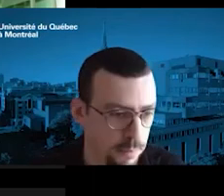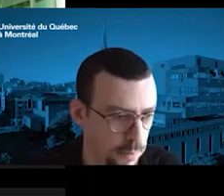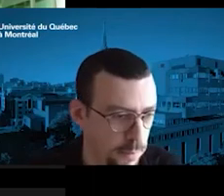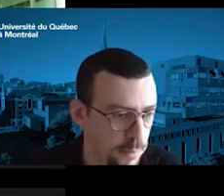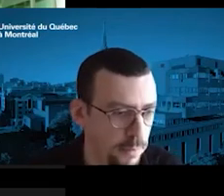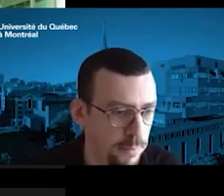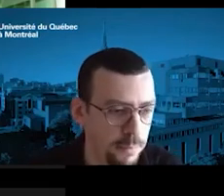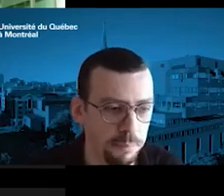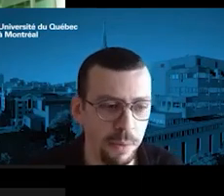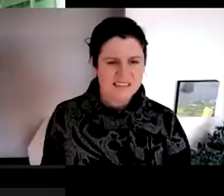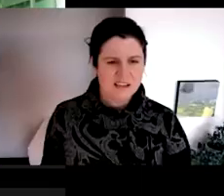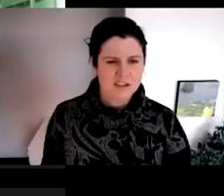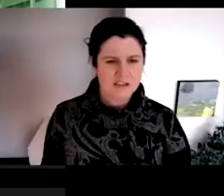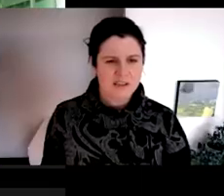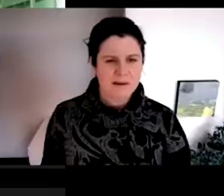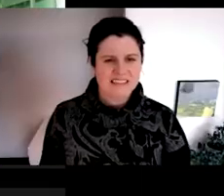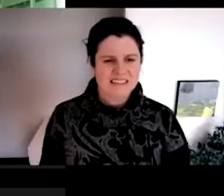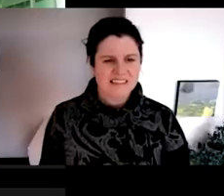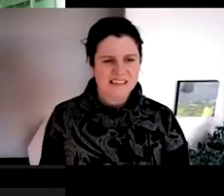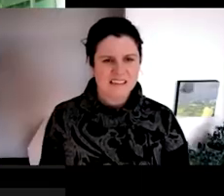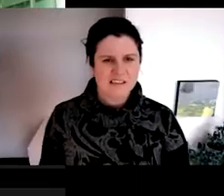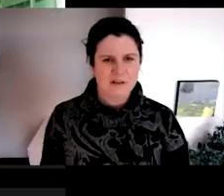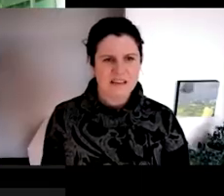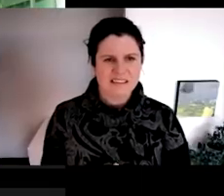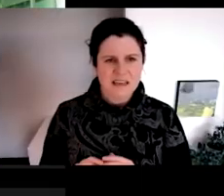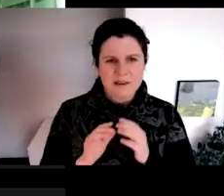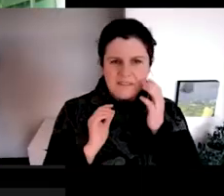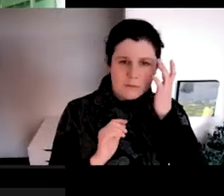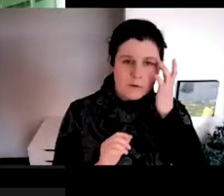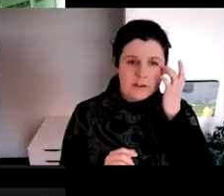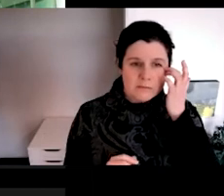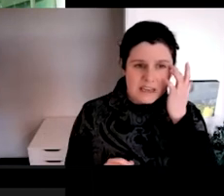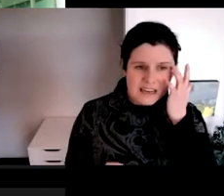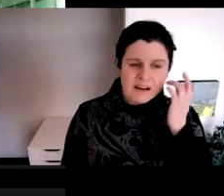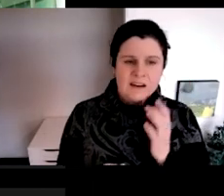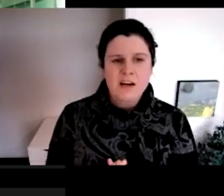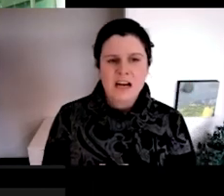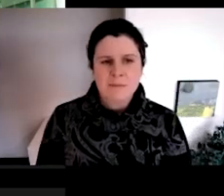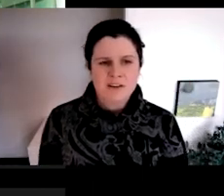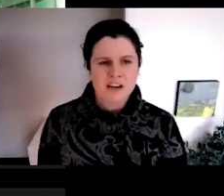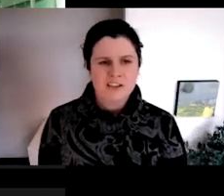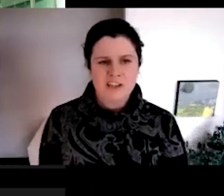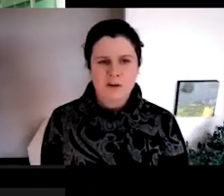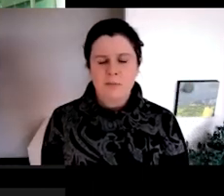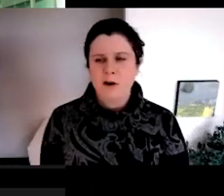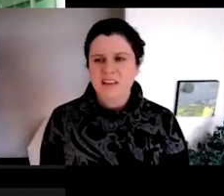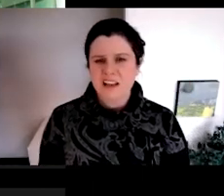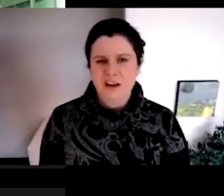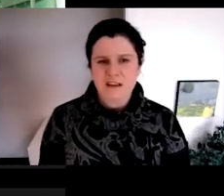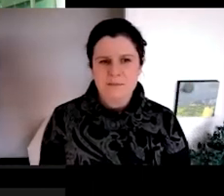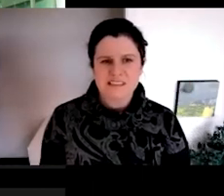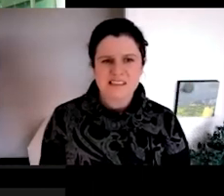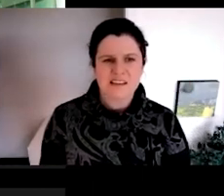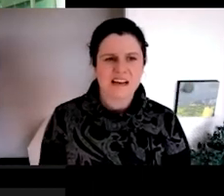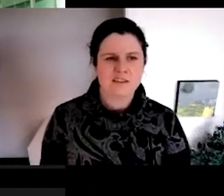termine j'ai mené cette recherche sur les pratiques des artistes sourds et handicapés avec Mouloud Bukala le rapport de recherche comporte